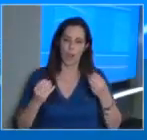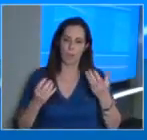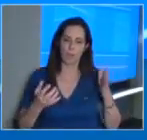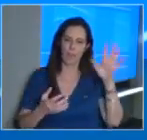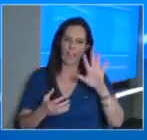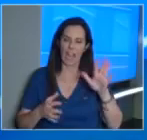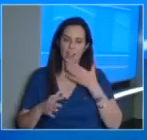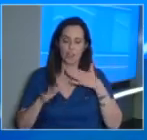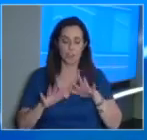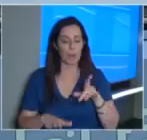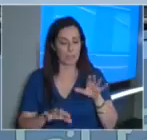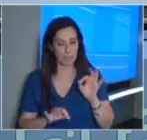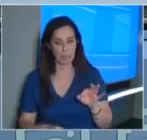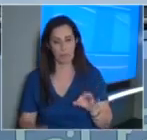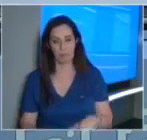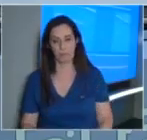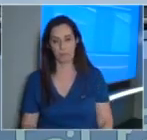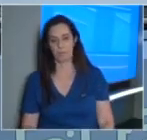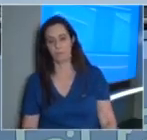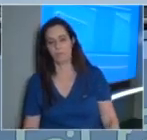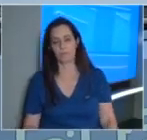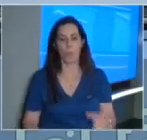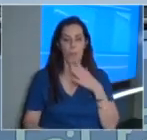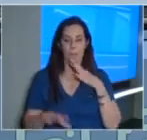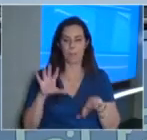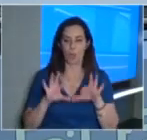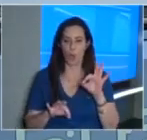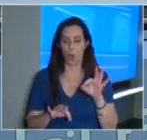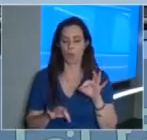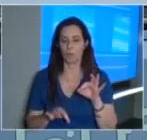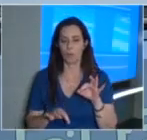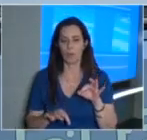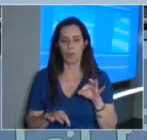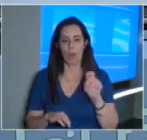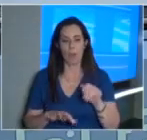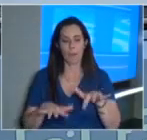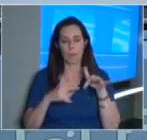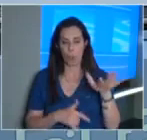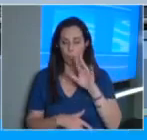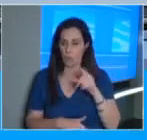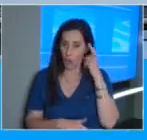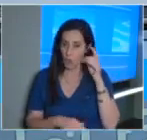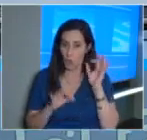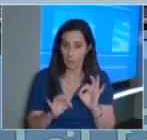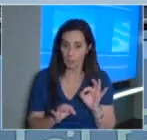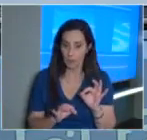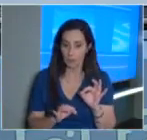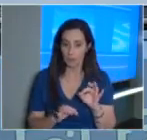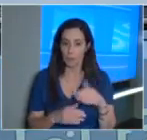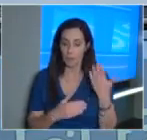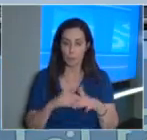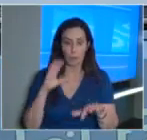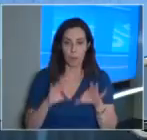רקע אנטישמיות. אז אתה באמת מזכיר את הבחירות לפרלמנט האירופי שמתקיימות כיום, ויש בעצם חשש אמיתי